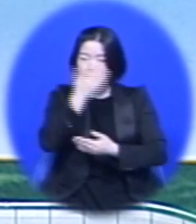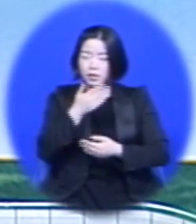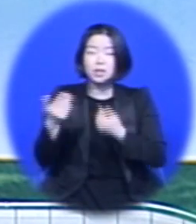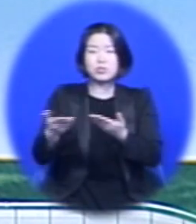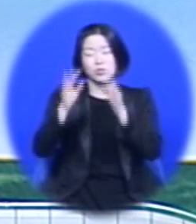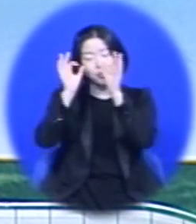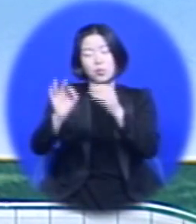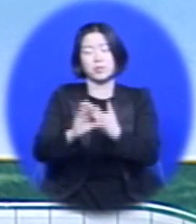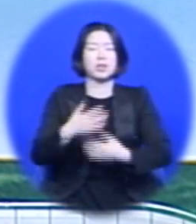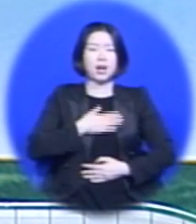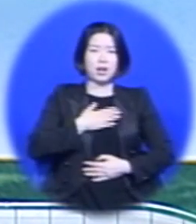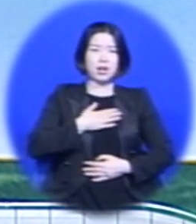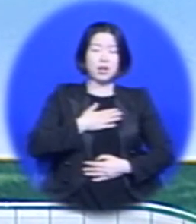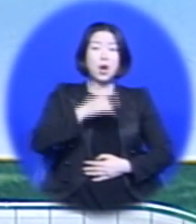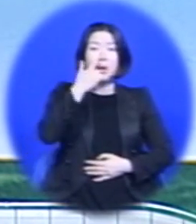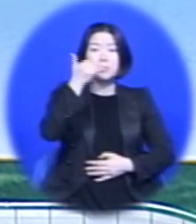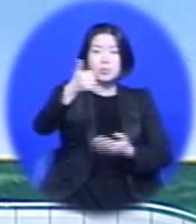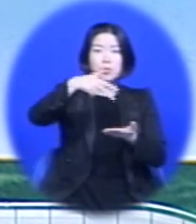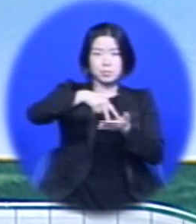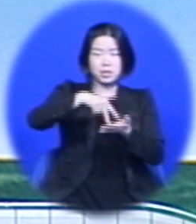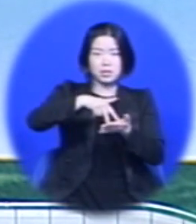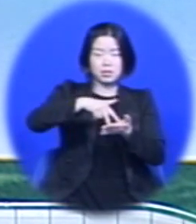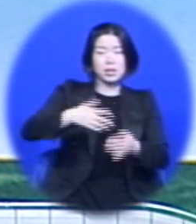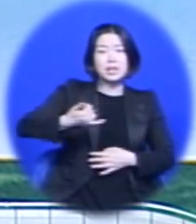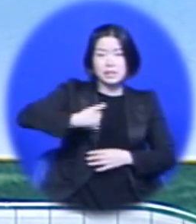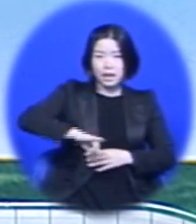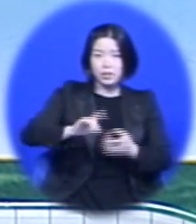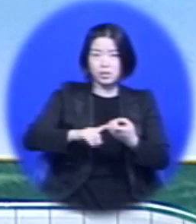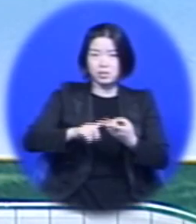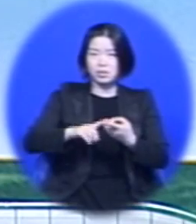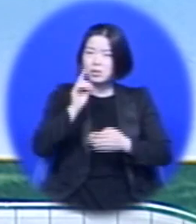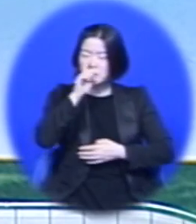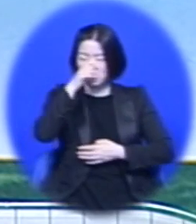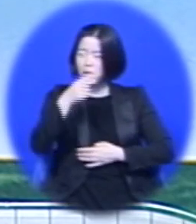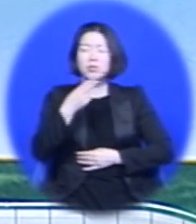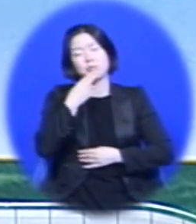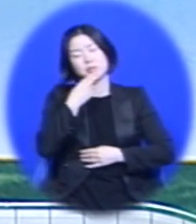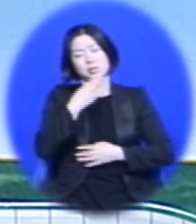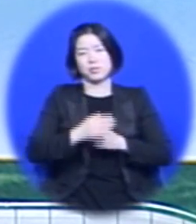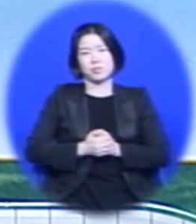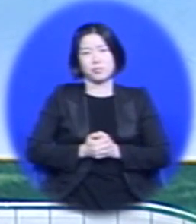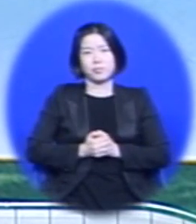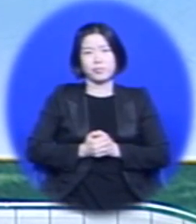압니다. 부모에게 있어서 자녀에게 대하여는 더러운 게 없습니다.